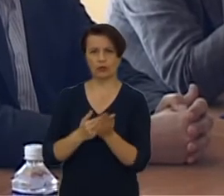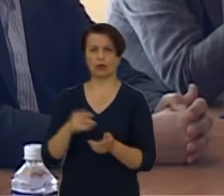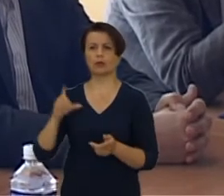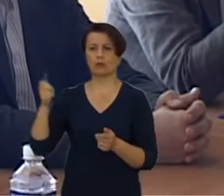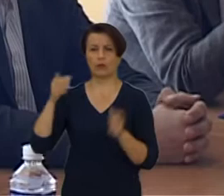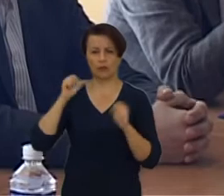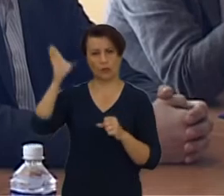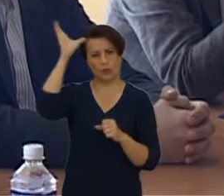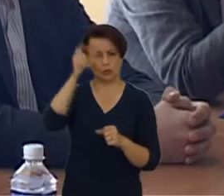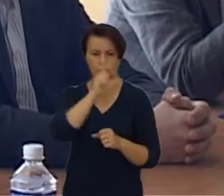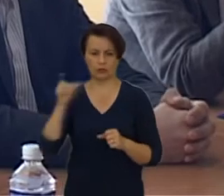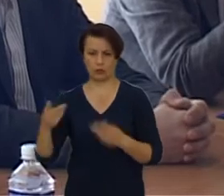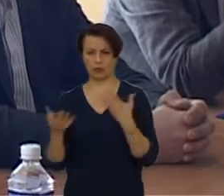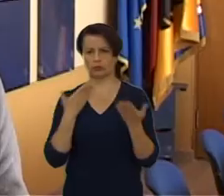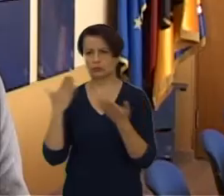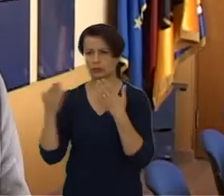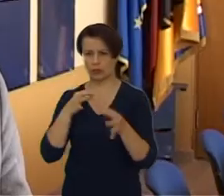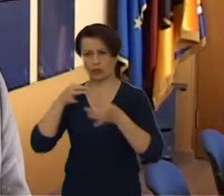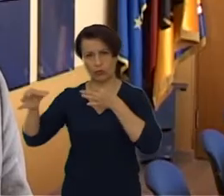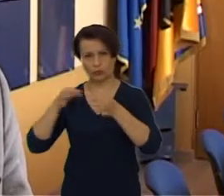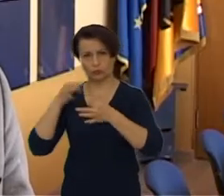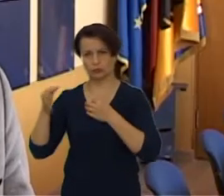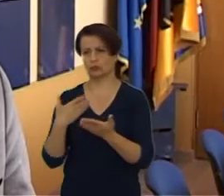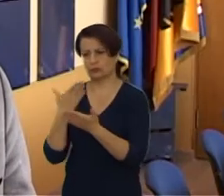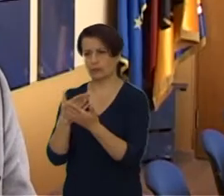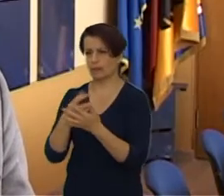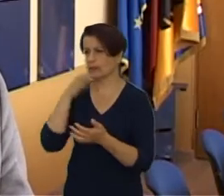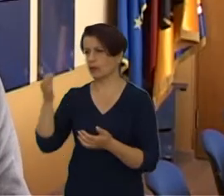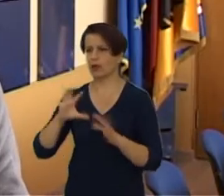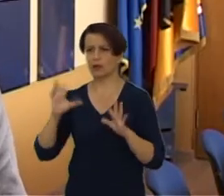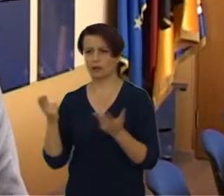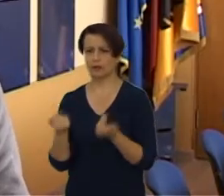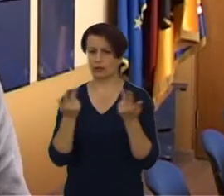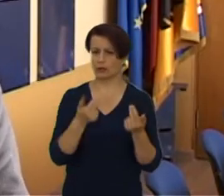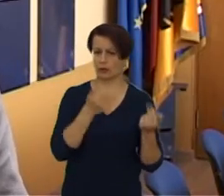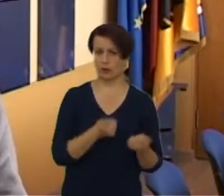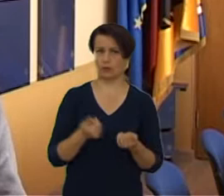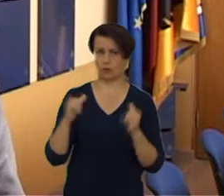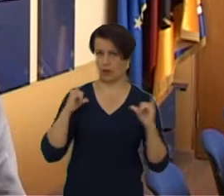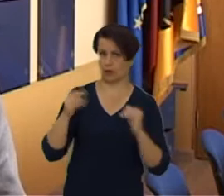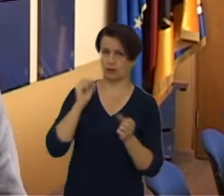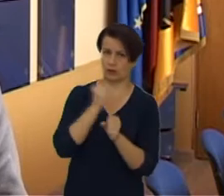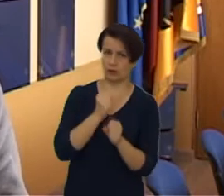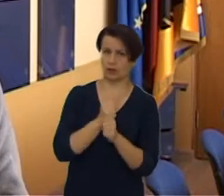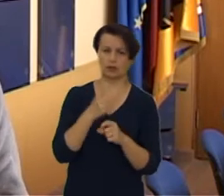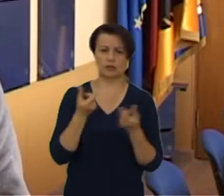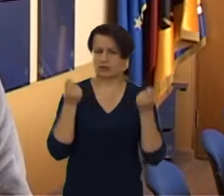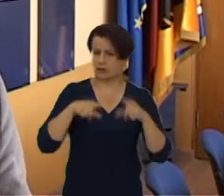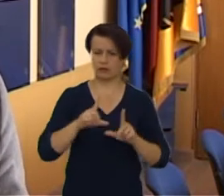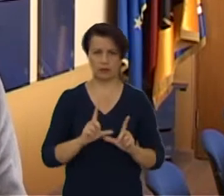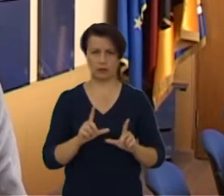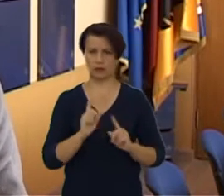turėtų padaryti, turi kalbėti su mokslininkais, kurie galėtų juos konsultuoti ir pasakyti, kad reikia daryti taip, taip ir taip. Nes